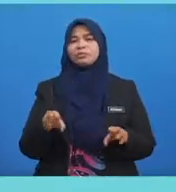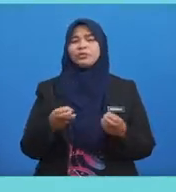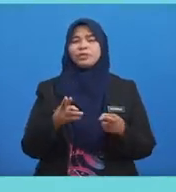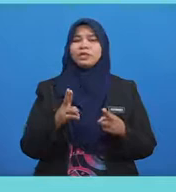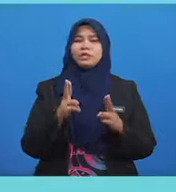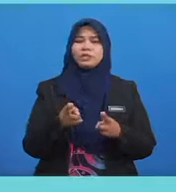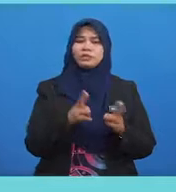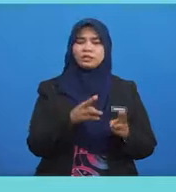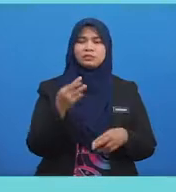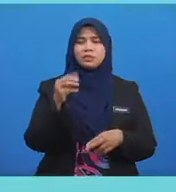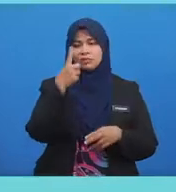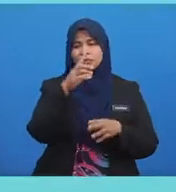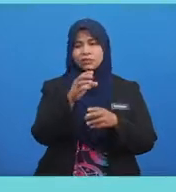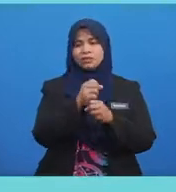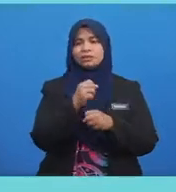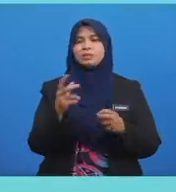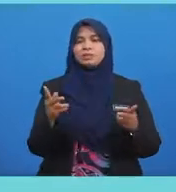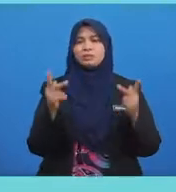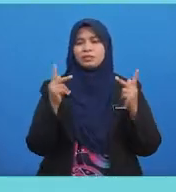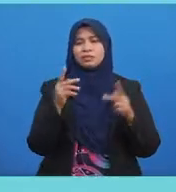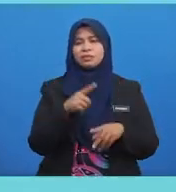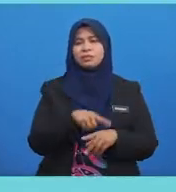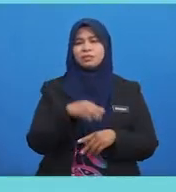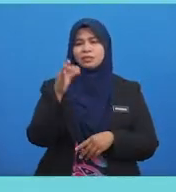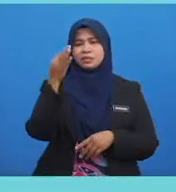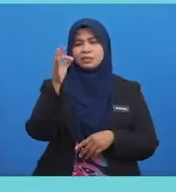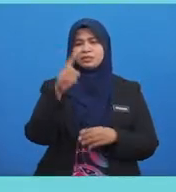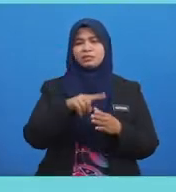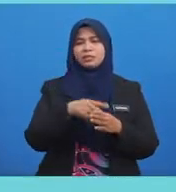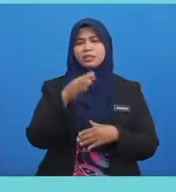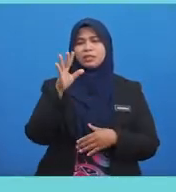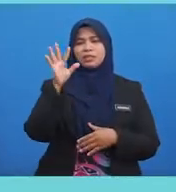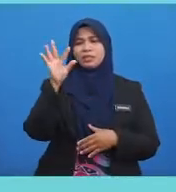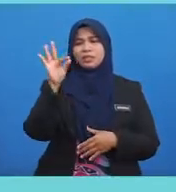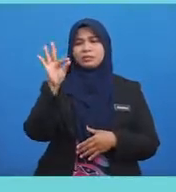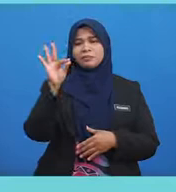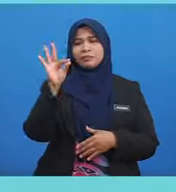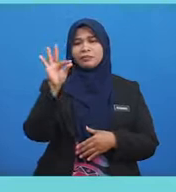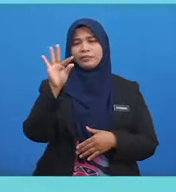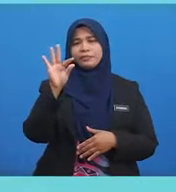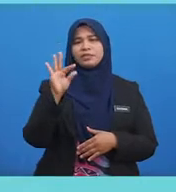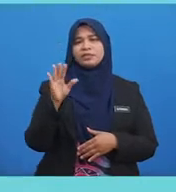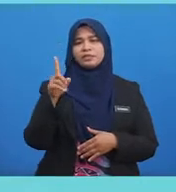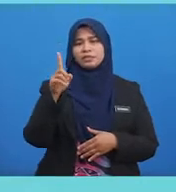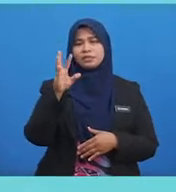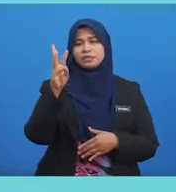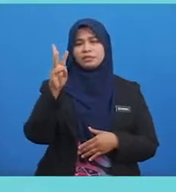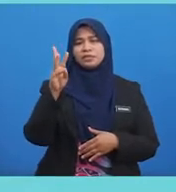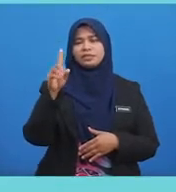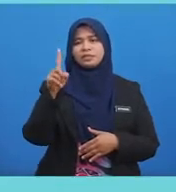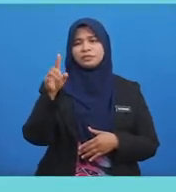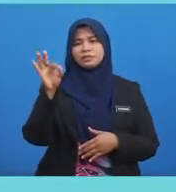mereka mendapatkan kuasa. Pada 19 Jun 1944, pihak pejabat